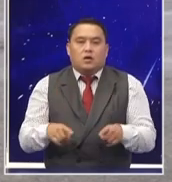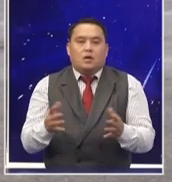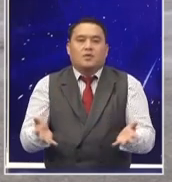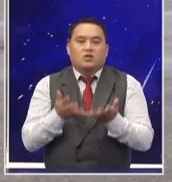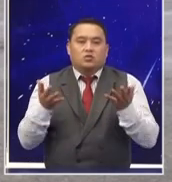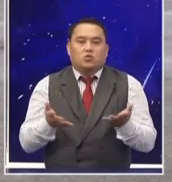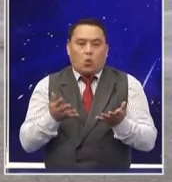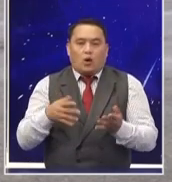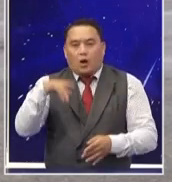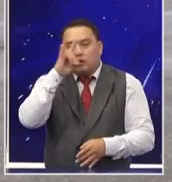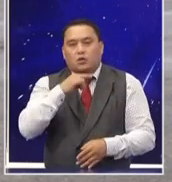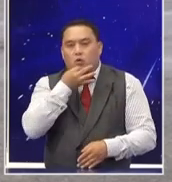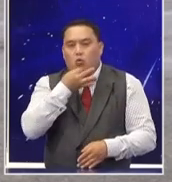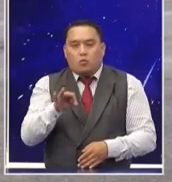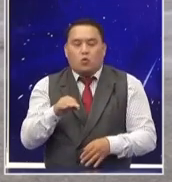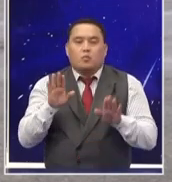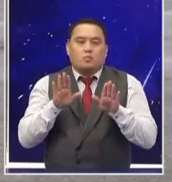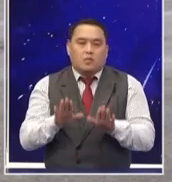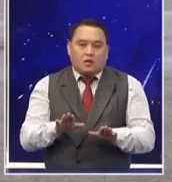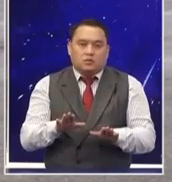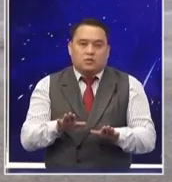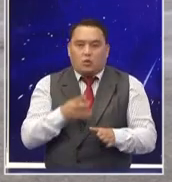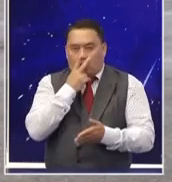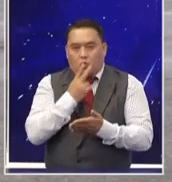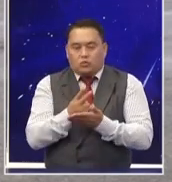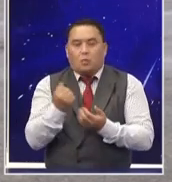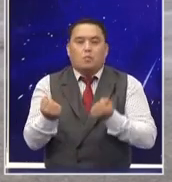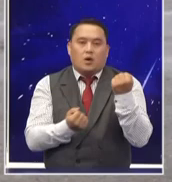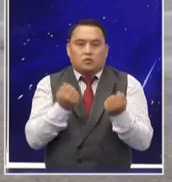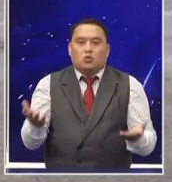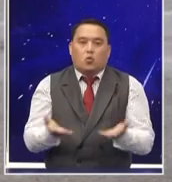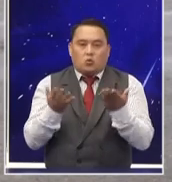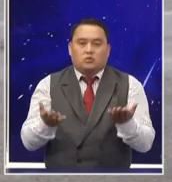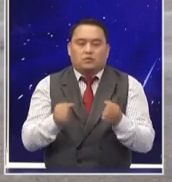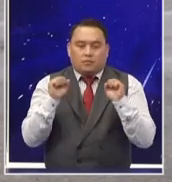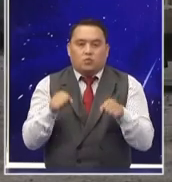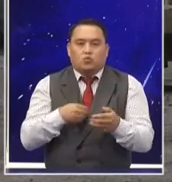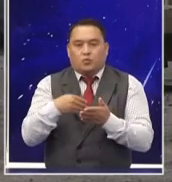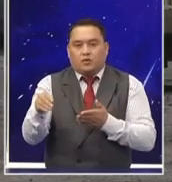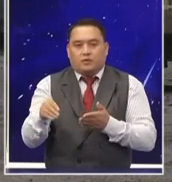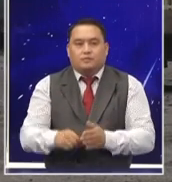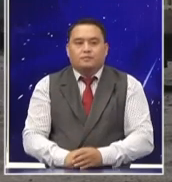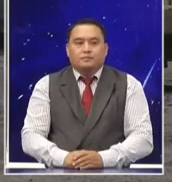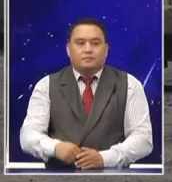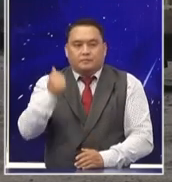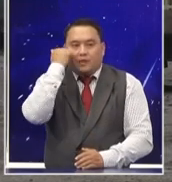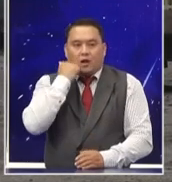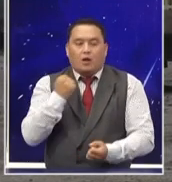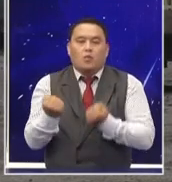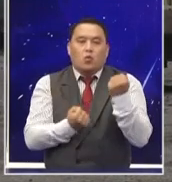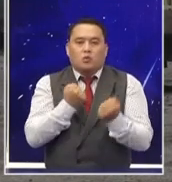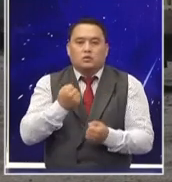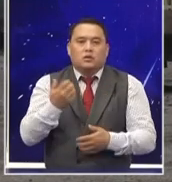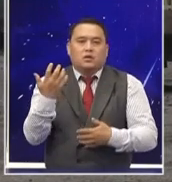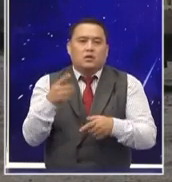Олар бұл арқылы Қазақстанның кез келген жерінен сертификаттағы көрсетілген жеңілдікпен көлік ала алатын болады. Мұна ескі көліктердің арасында